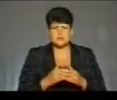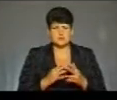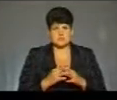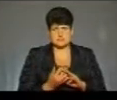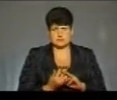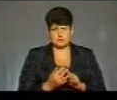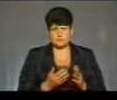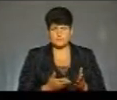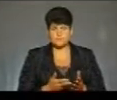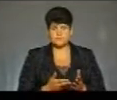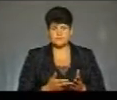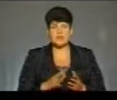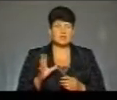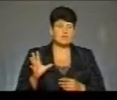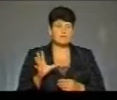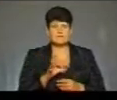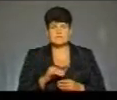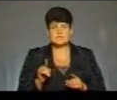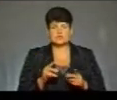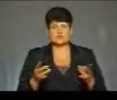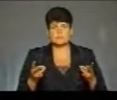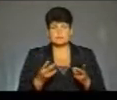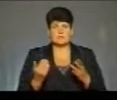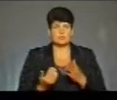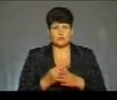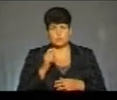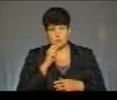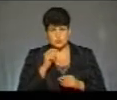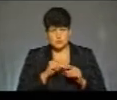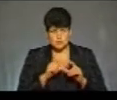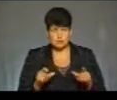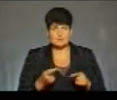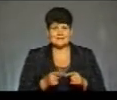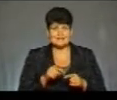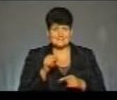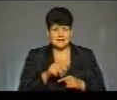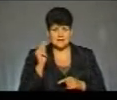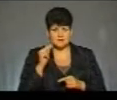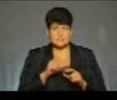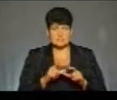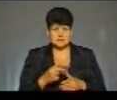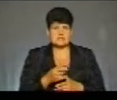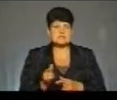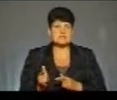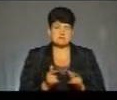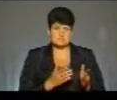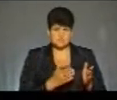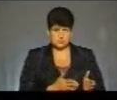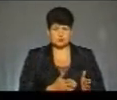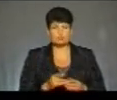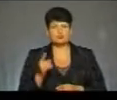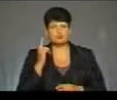І все, що необхідно для нової української школи, даний навчальний заклад забезпечено. Почула